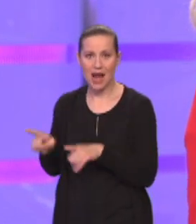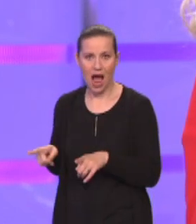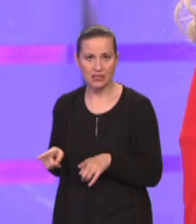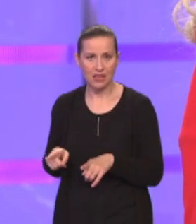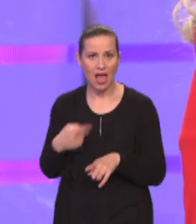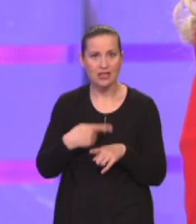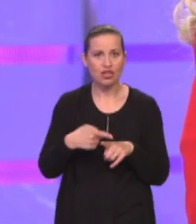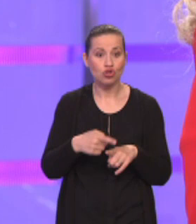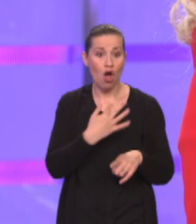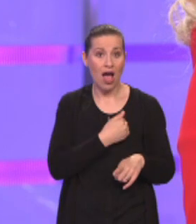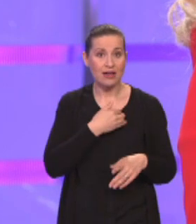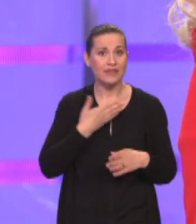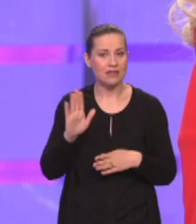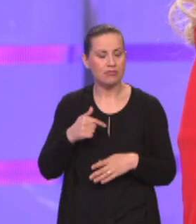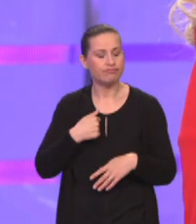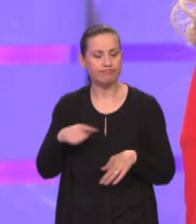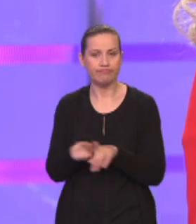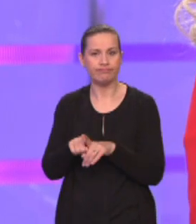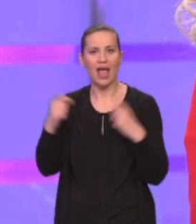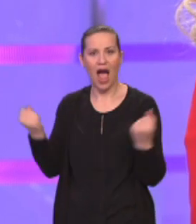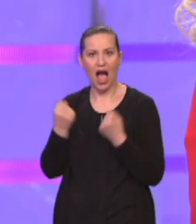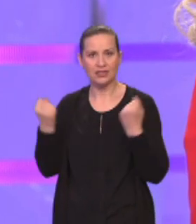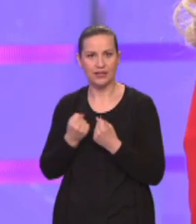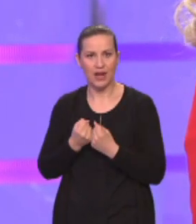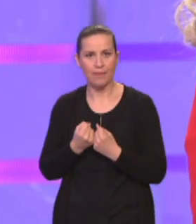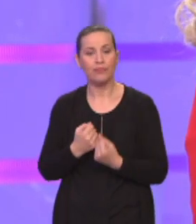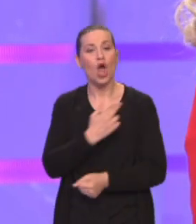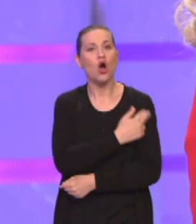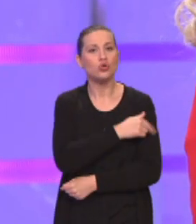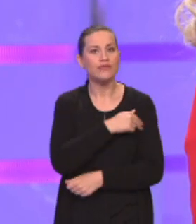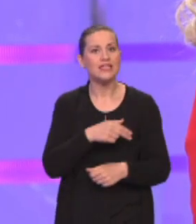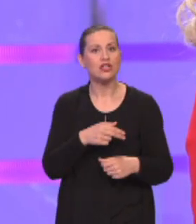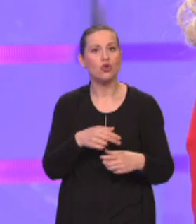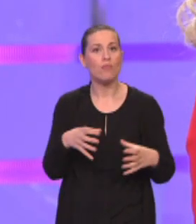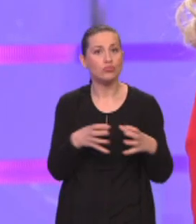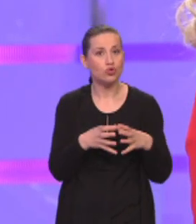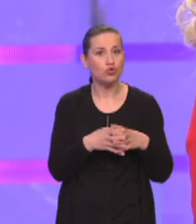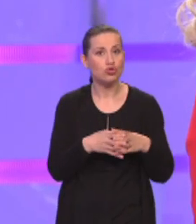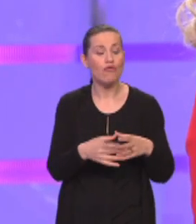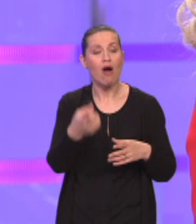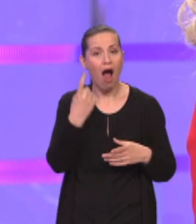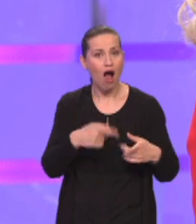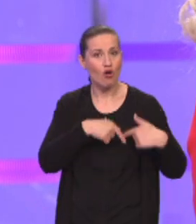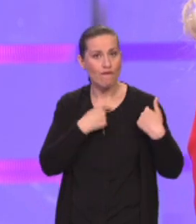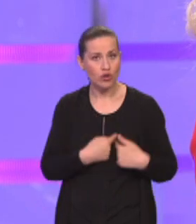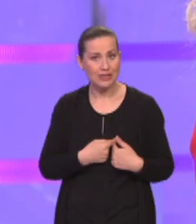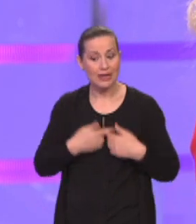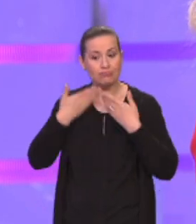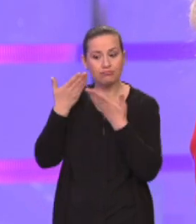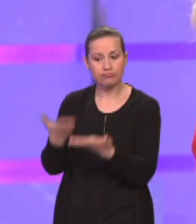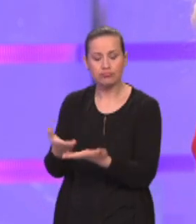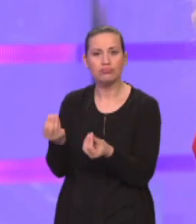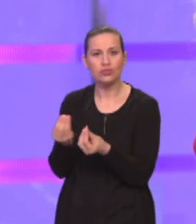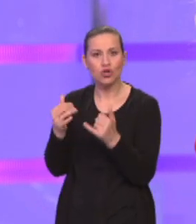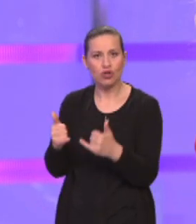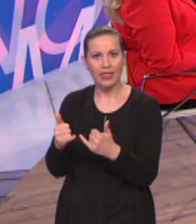hrvatskoj strani dosta aktivna. Dakle, u švicarskom društvu ste vi kad volontirate i kad poklanjate što je danas